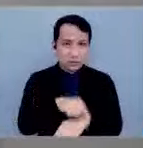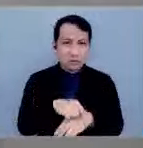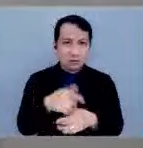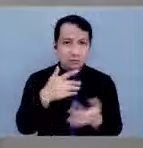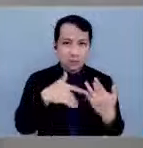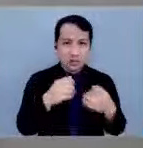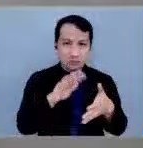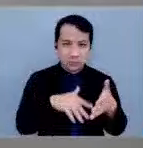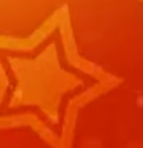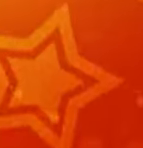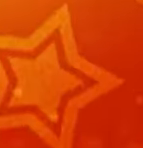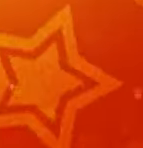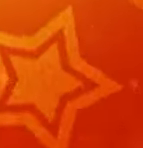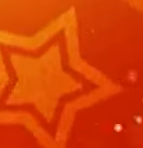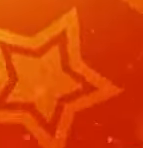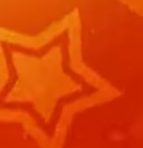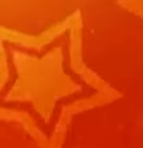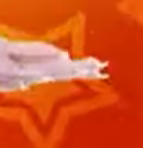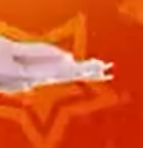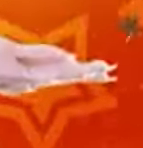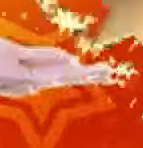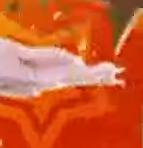biyahe.